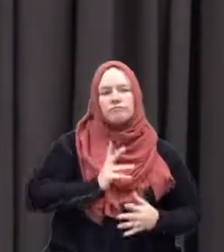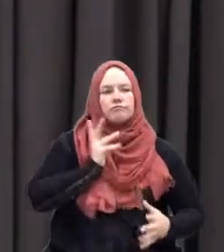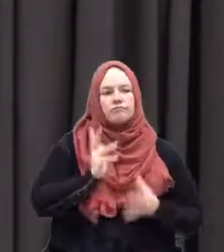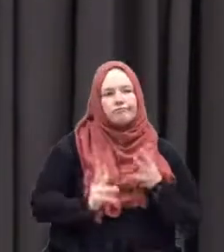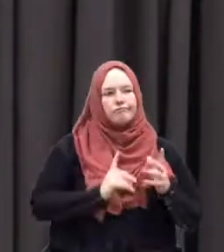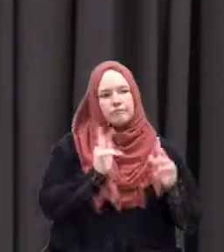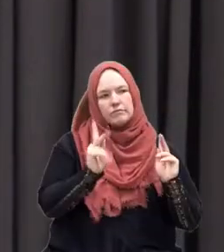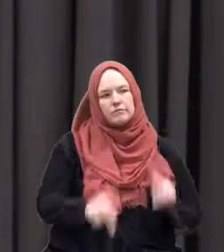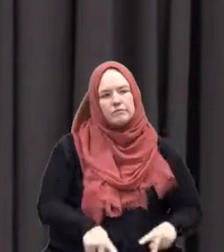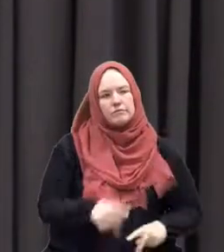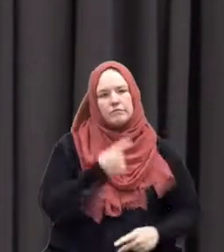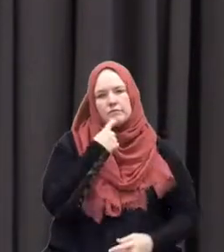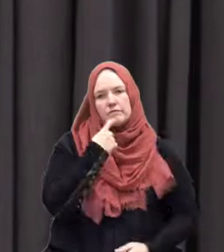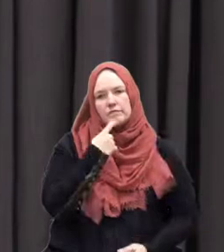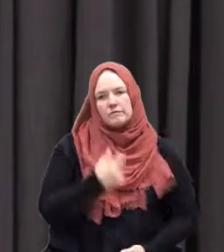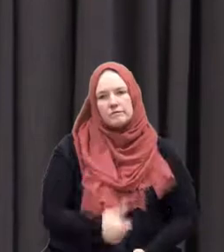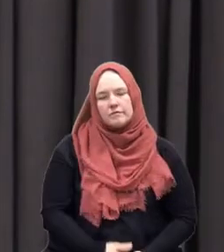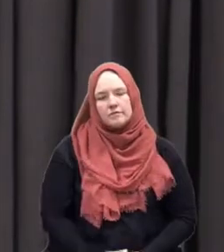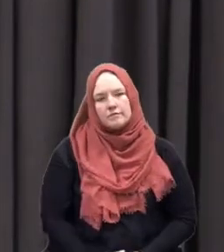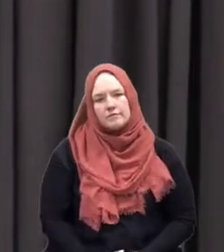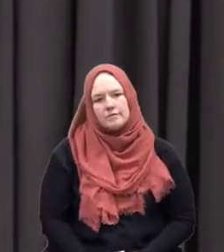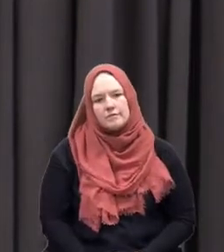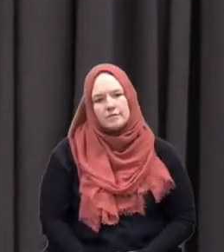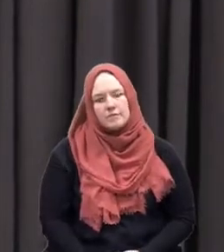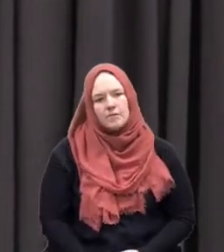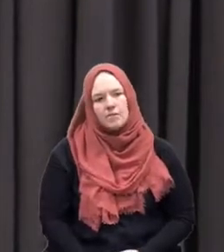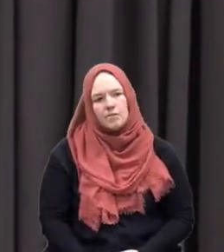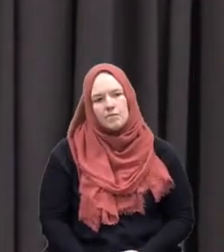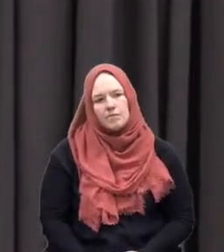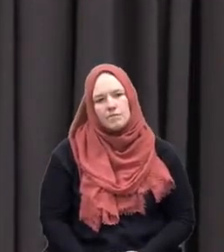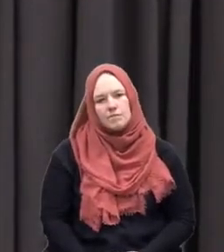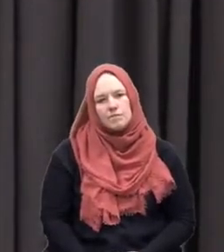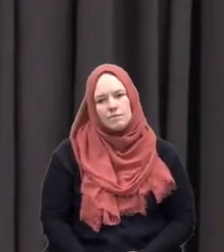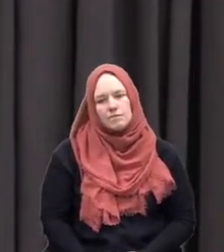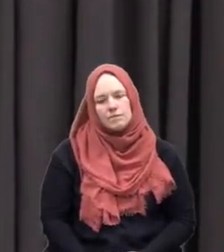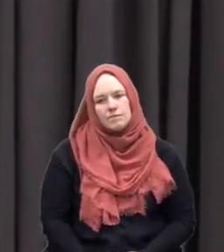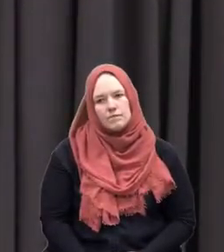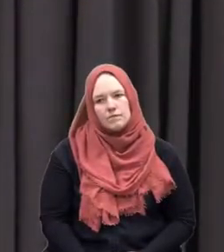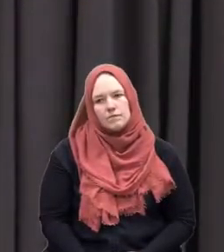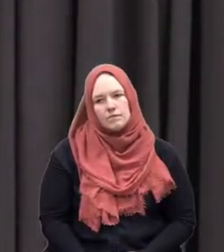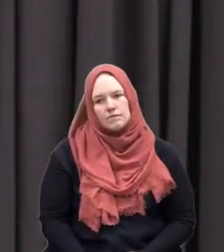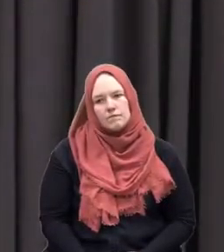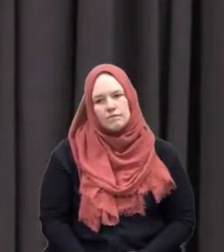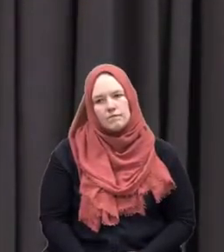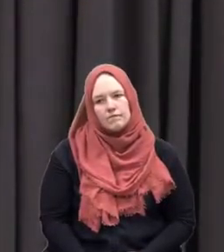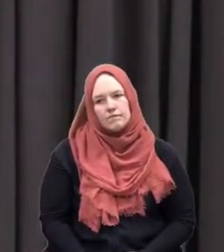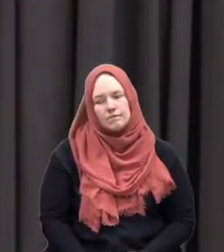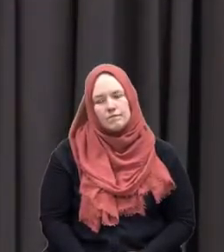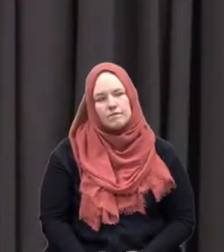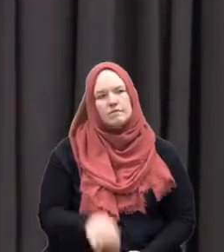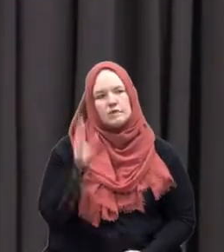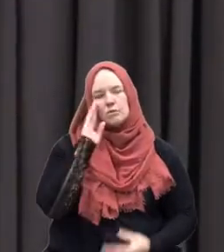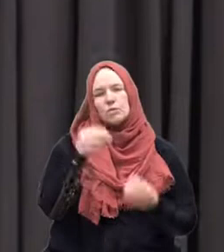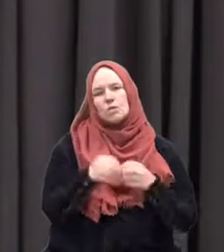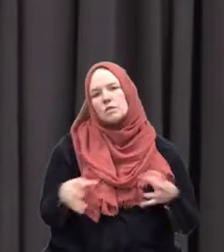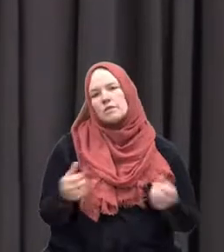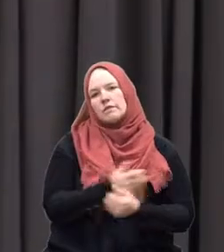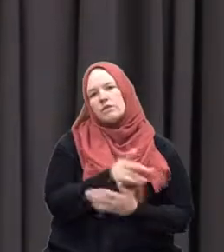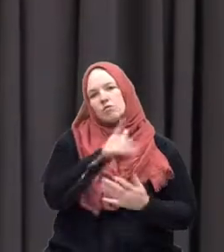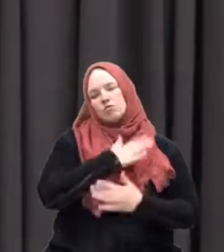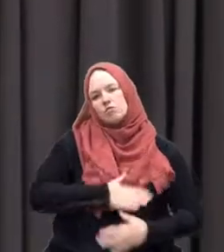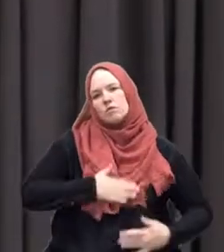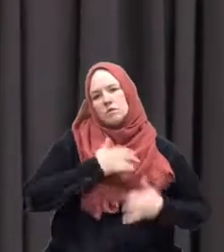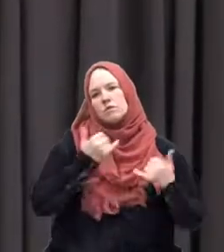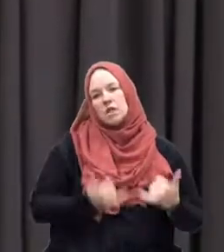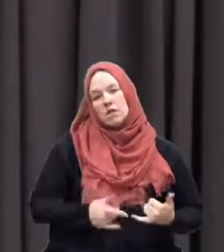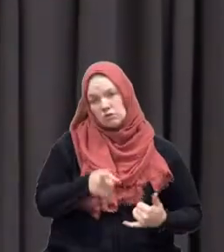lavish person, he told him, إِذَنْ يُرَاقُ دَمُكْ وَيُعْقَرُ فَرَسُكْ وَيَضِيعُ مَالُكْ. You will lose